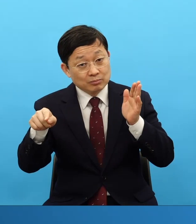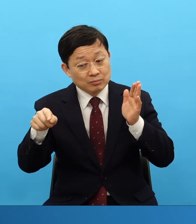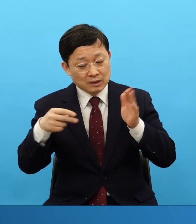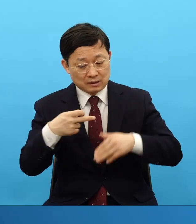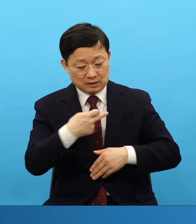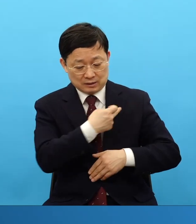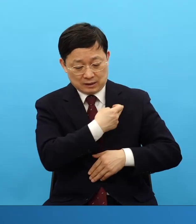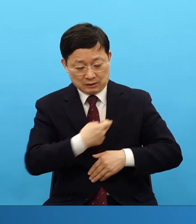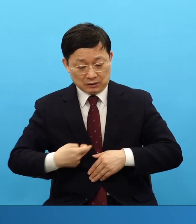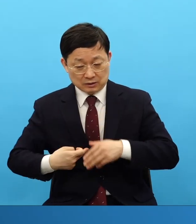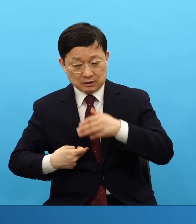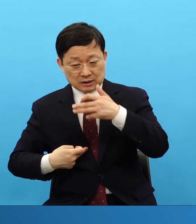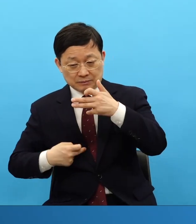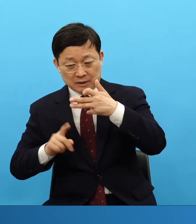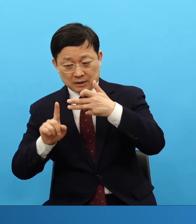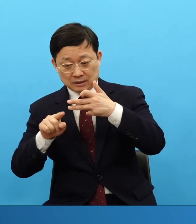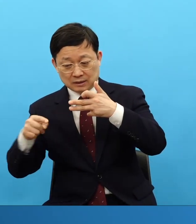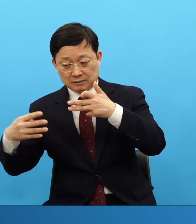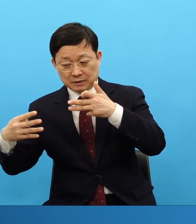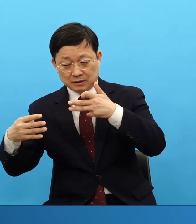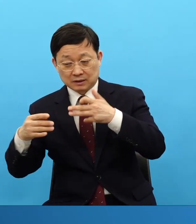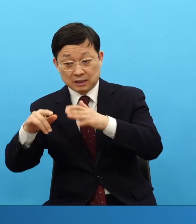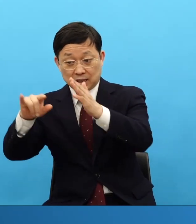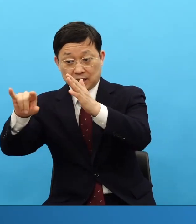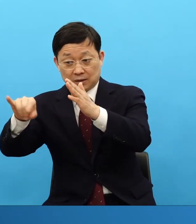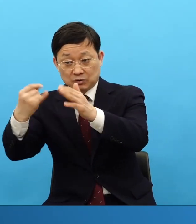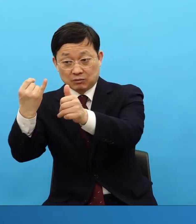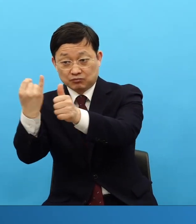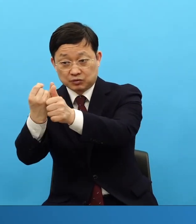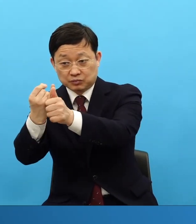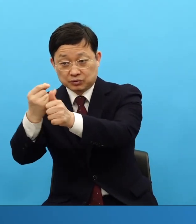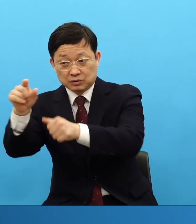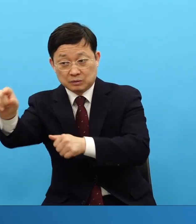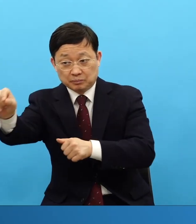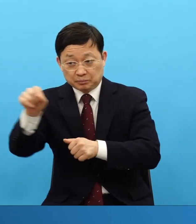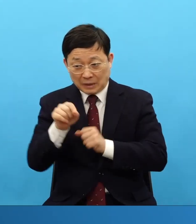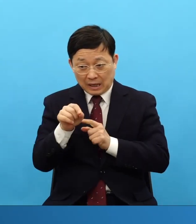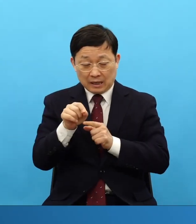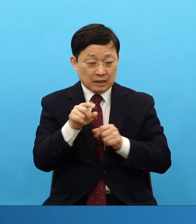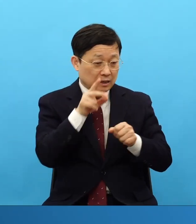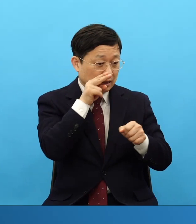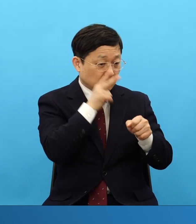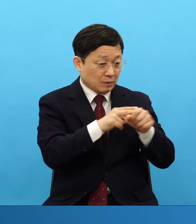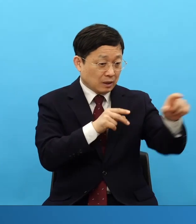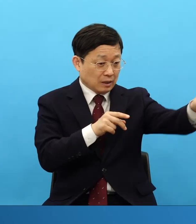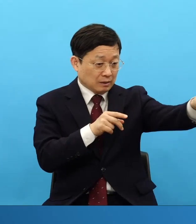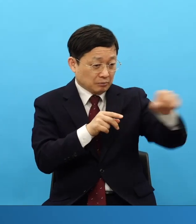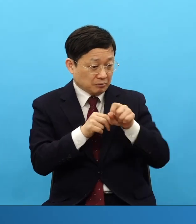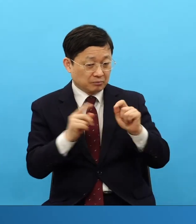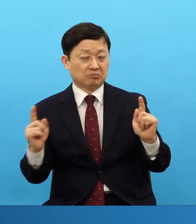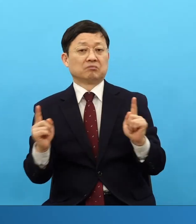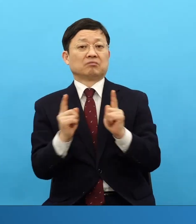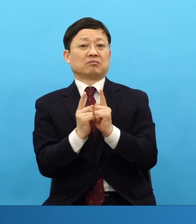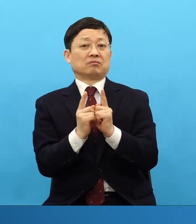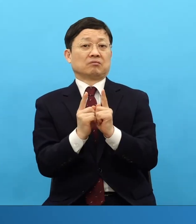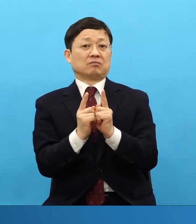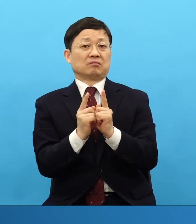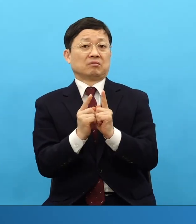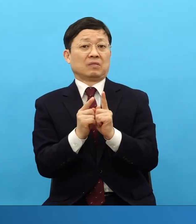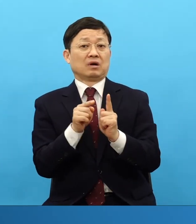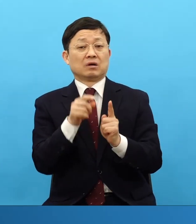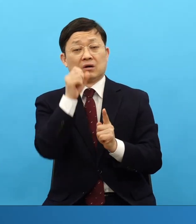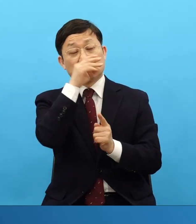바울과 딱 만나겠잖아요. And according to perfect time schedule, God allowed the blessing of meeting between Paul and Priscilla Aquila. 우연은